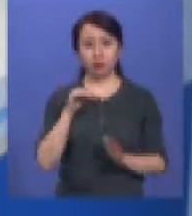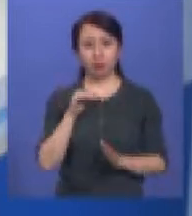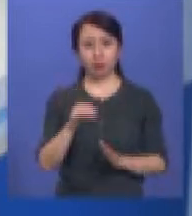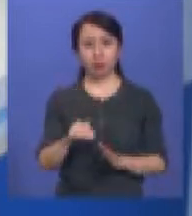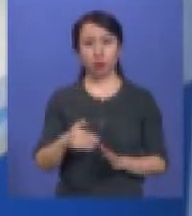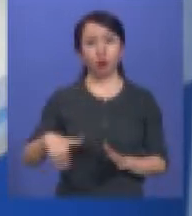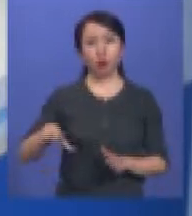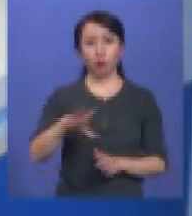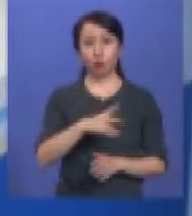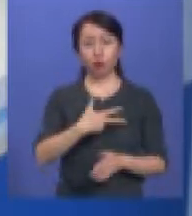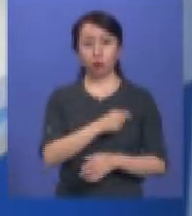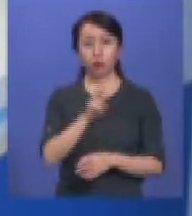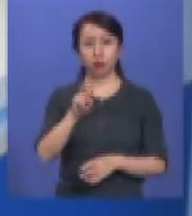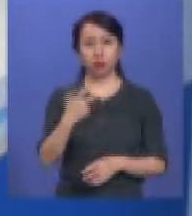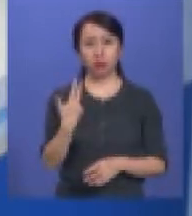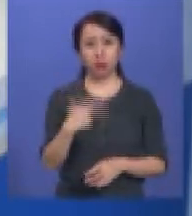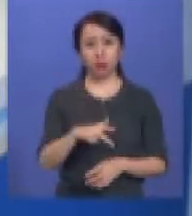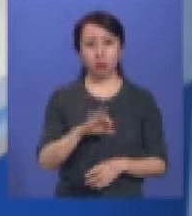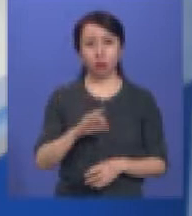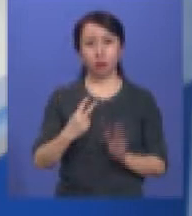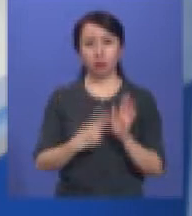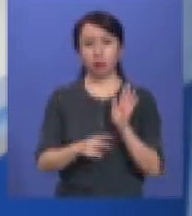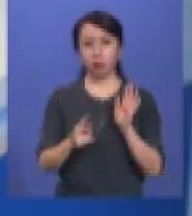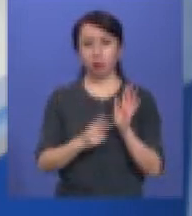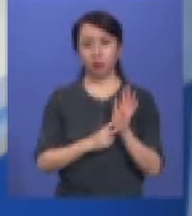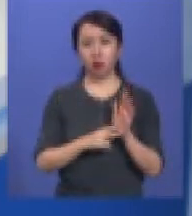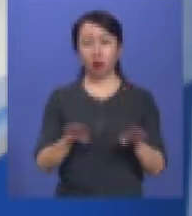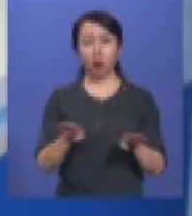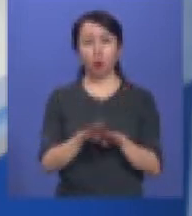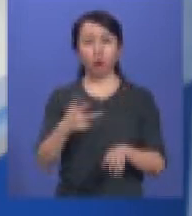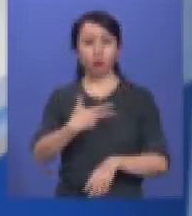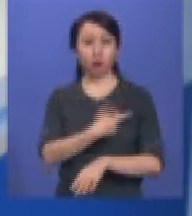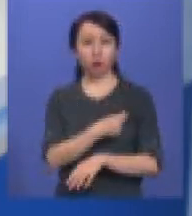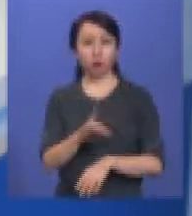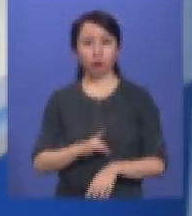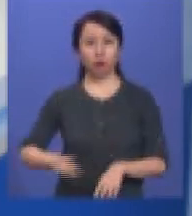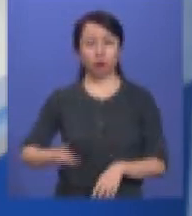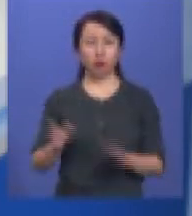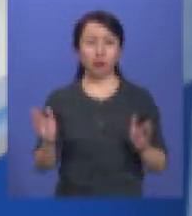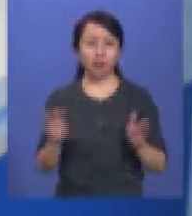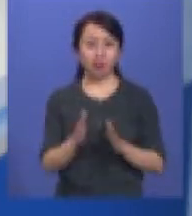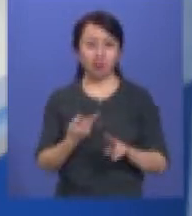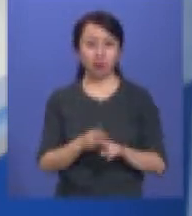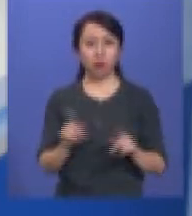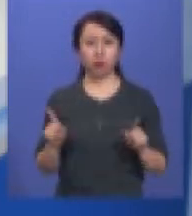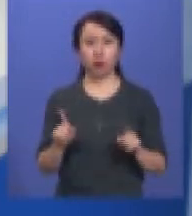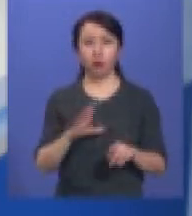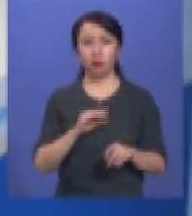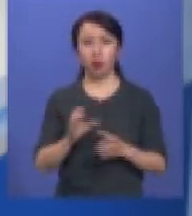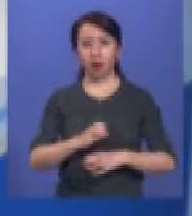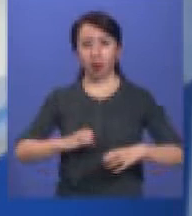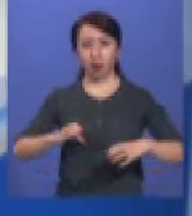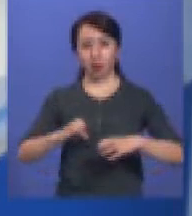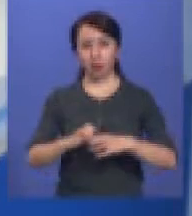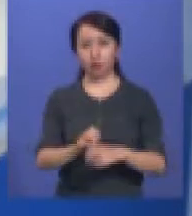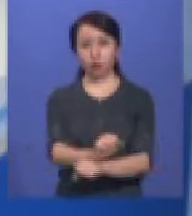тысяч. Полный курс прошли 230 тысяч 77 человек. Уровень вакцинации в регионе остается низким. Для того, чтобы выработать